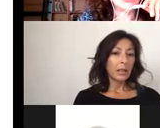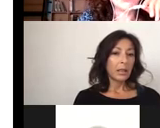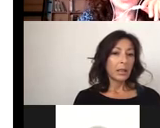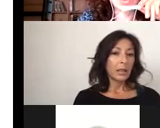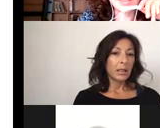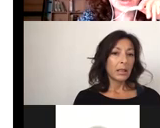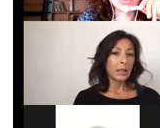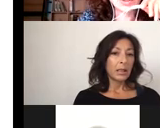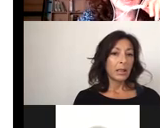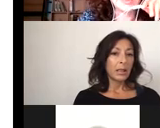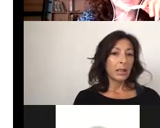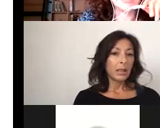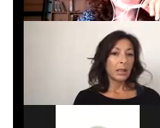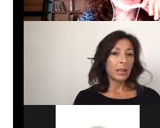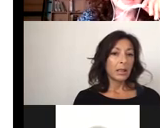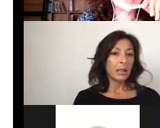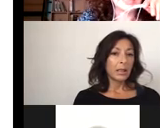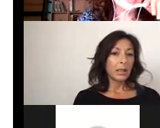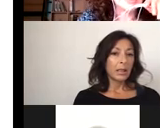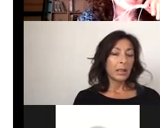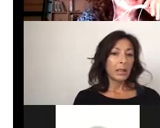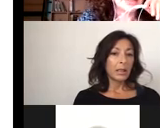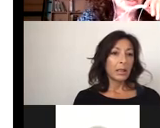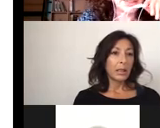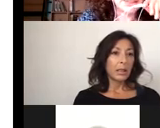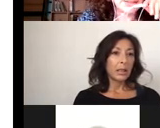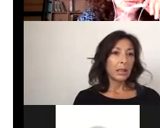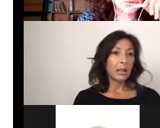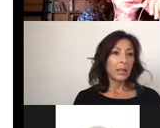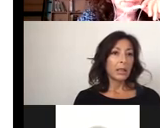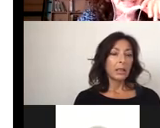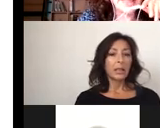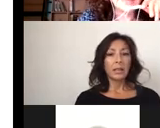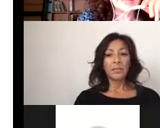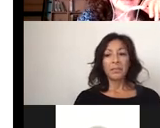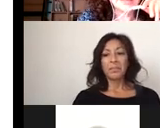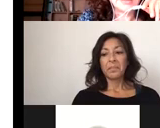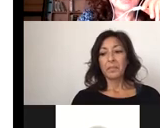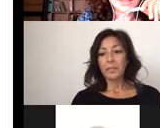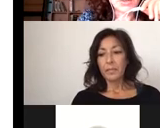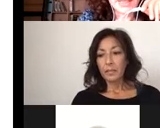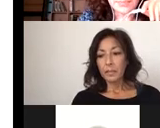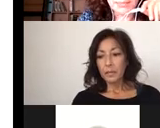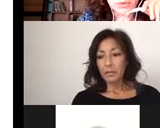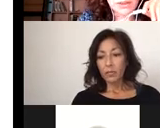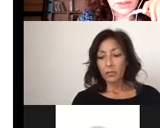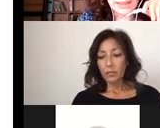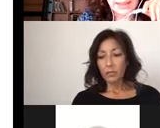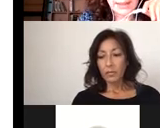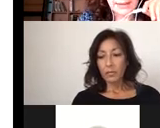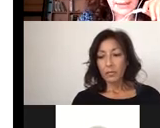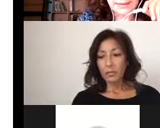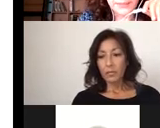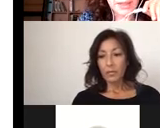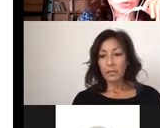livello di fiducia istituzionale e di appartenenza da parte dei cittadini all'Unione Europea. Eh in particolare per i motivi